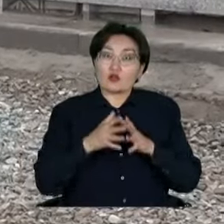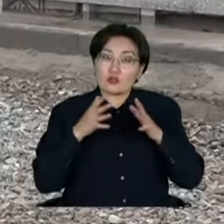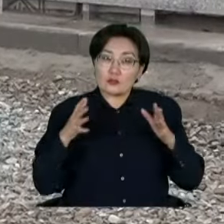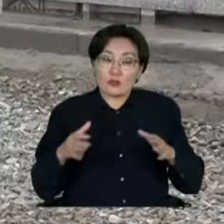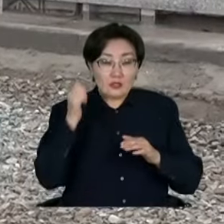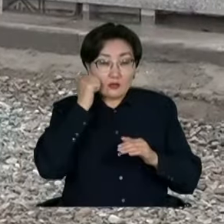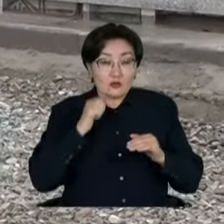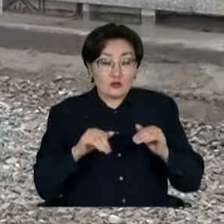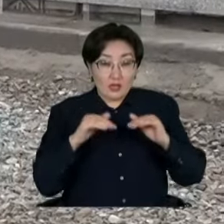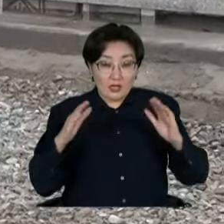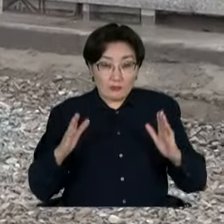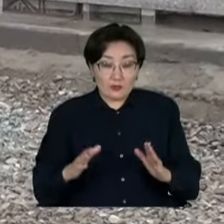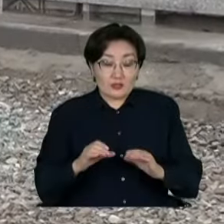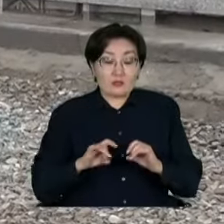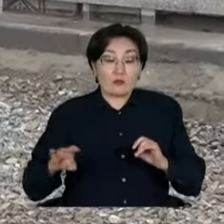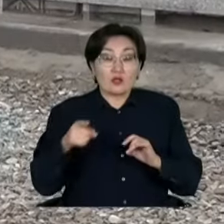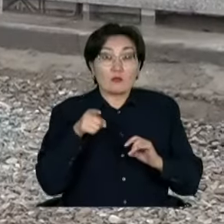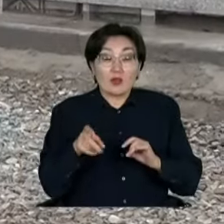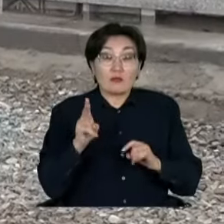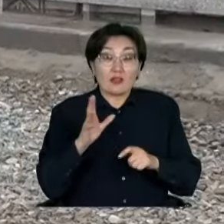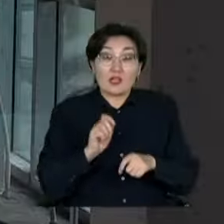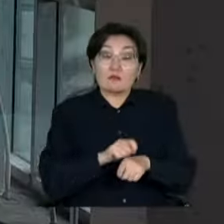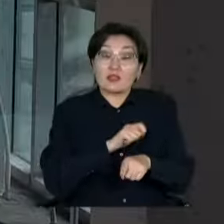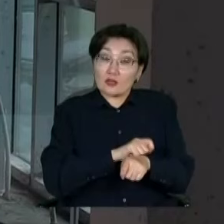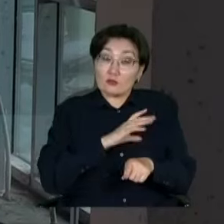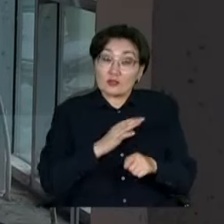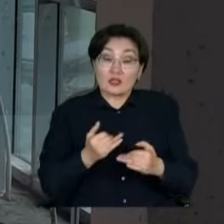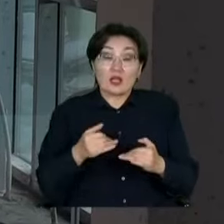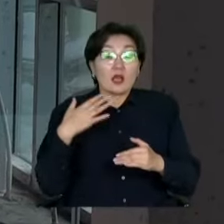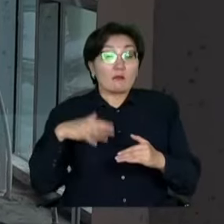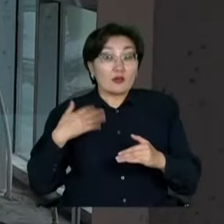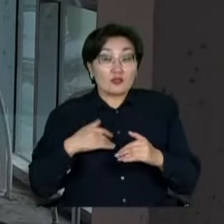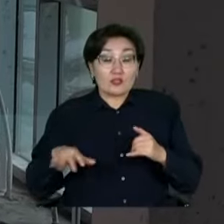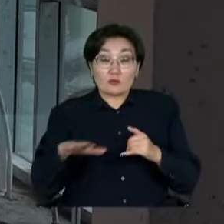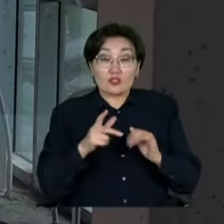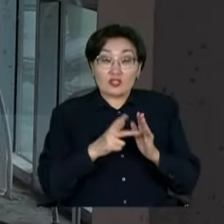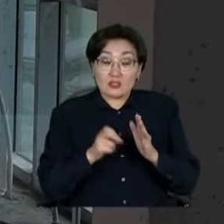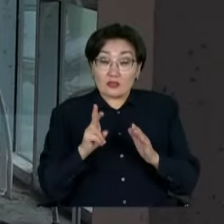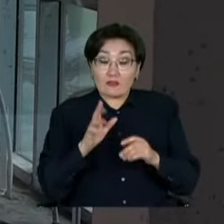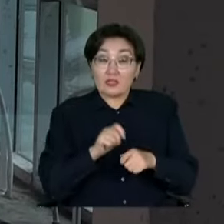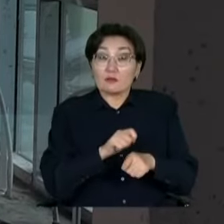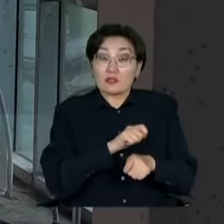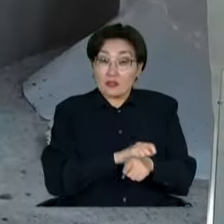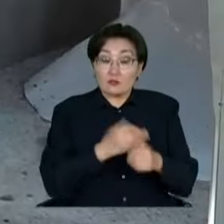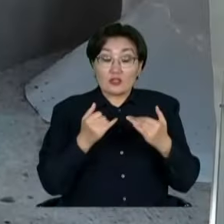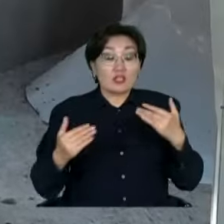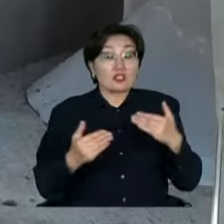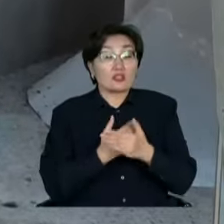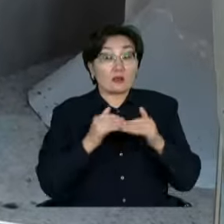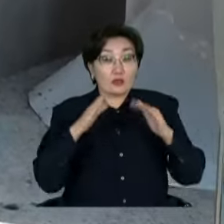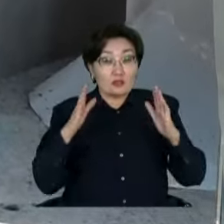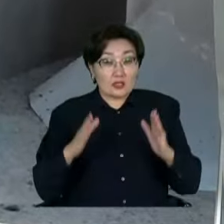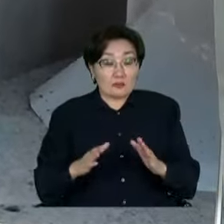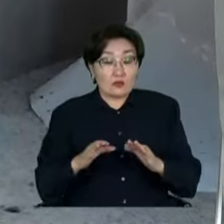Ескі ғимараттың ауданы 1000 квадрат болса, оның пайдалы ауданы 800 квадрат болатын болса, ал мынау жаңа ғимараттың